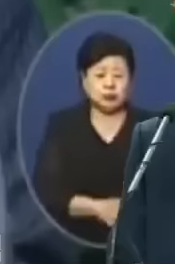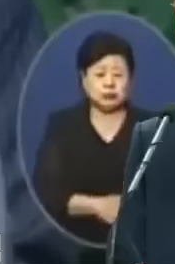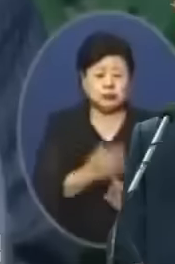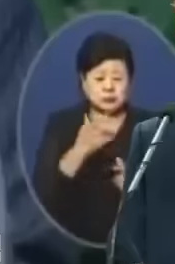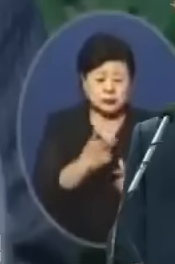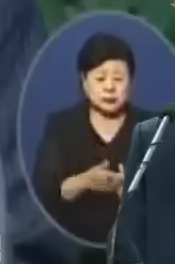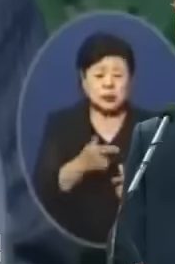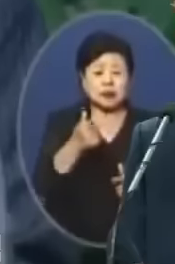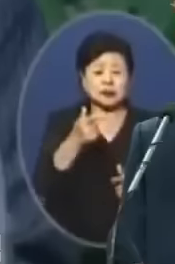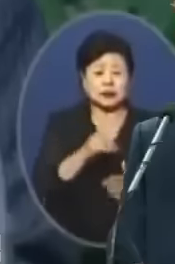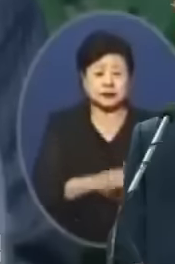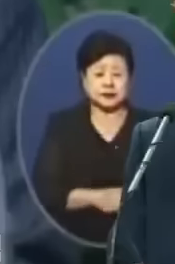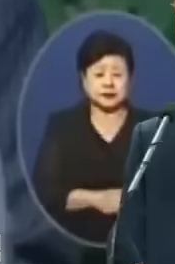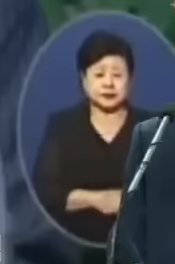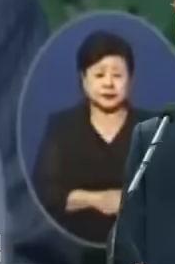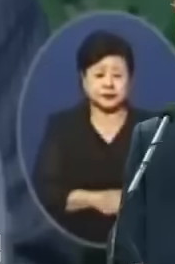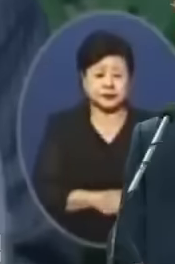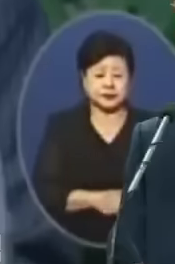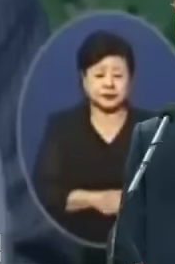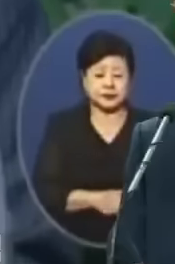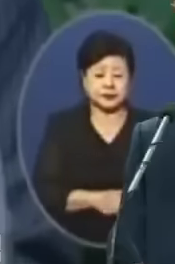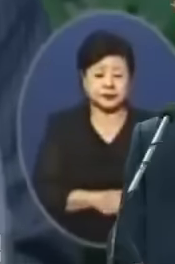예수님이 이런